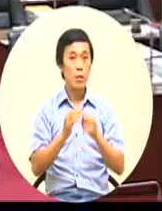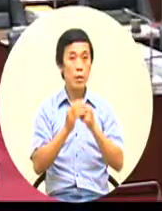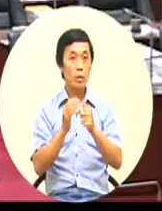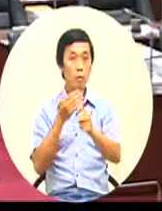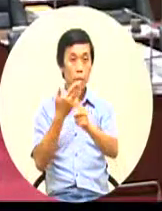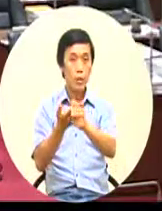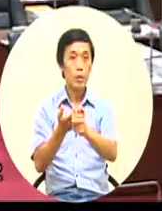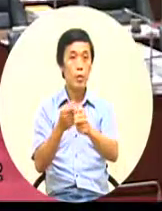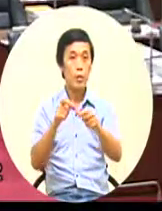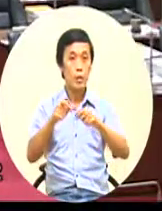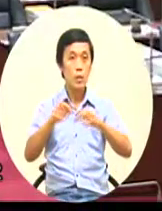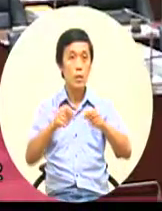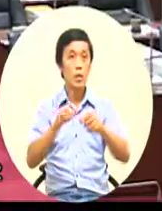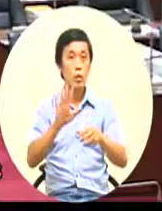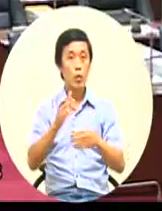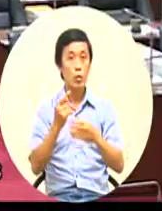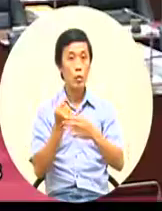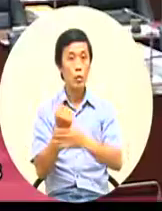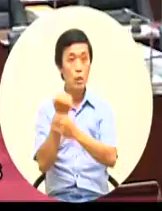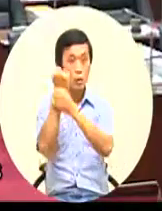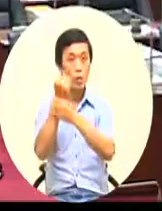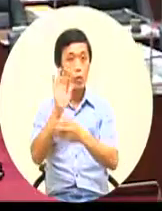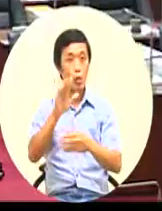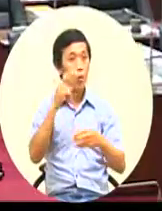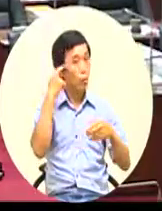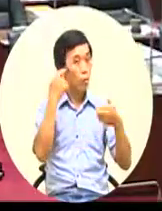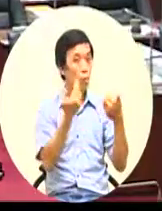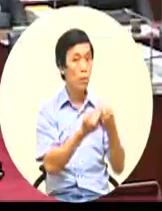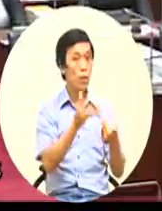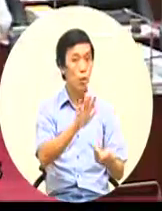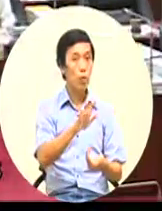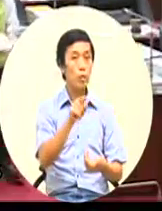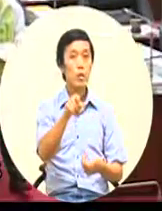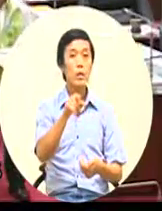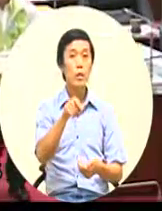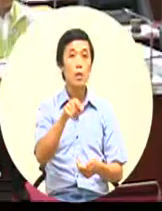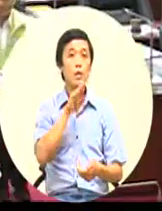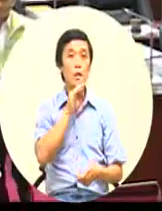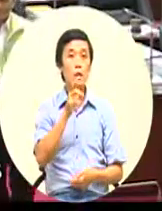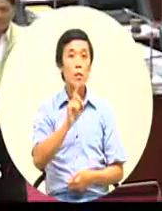有支持也有反对是吗？这份是支持的。